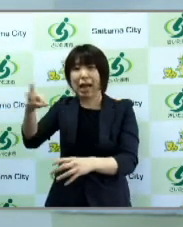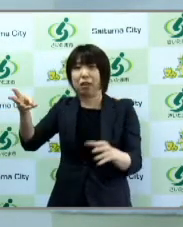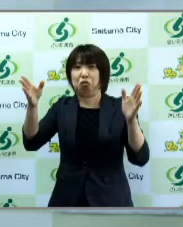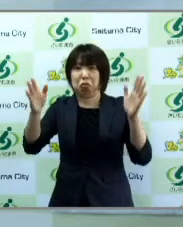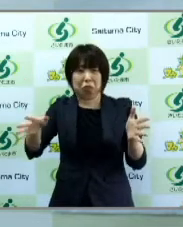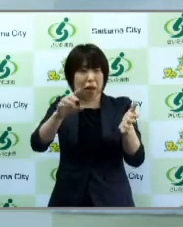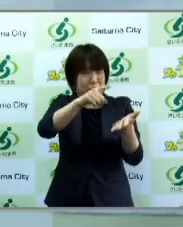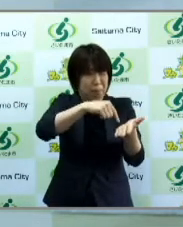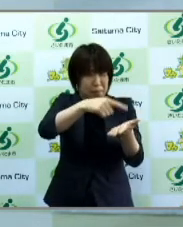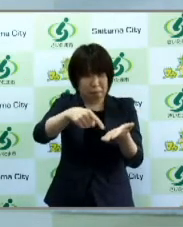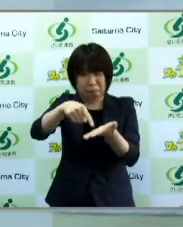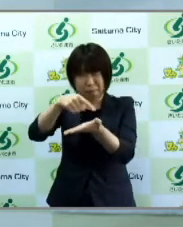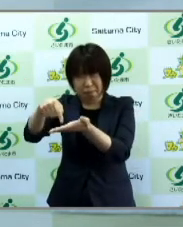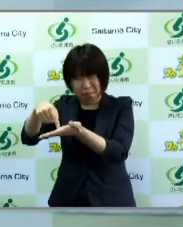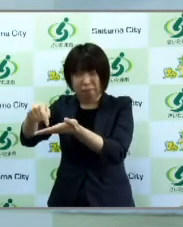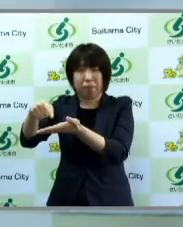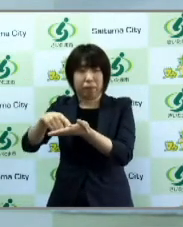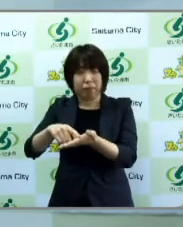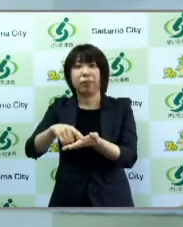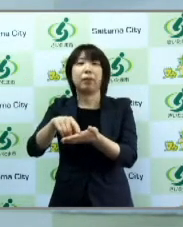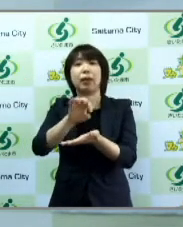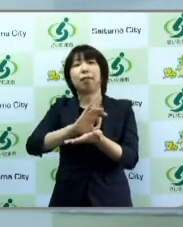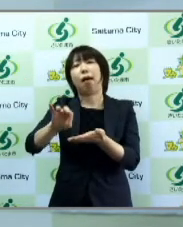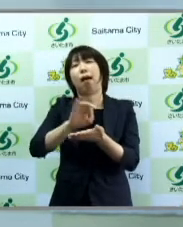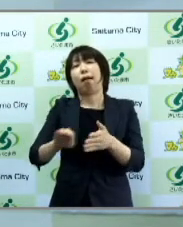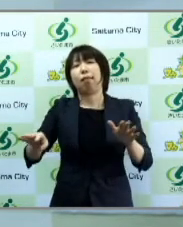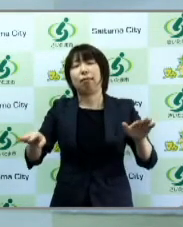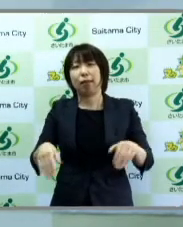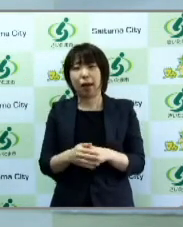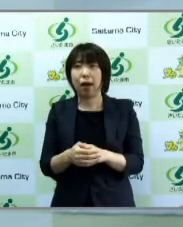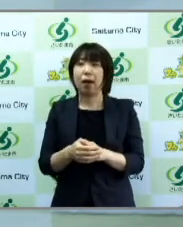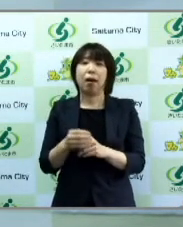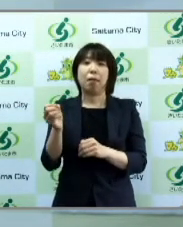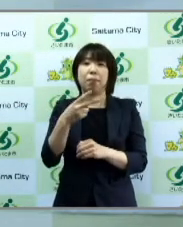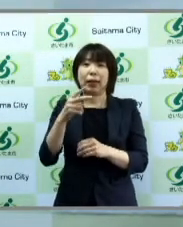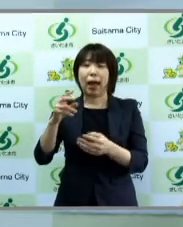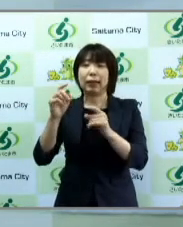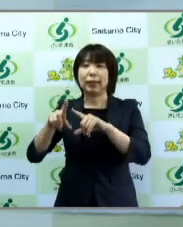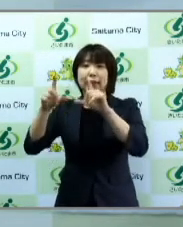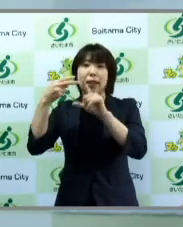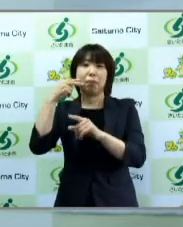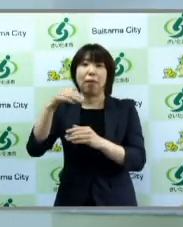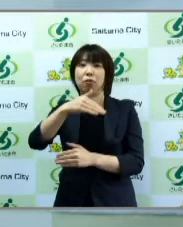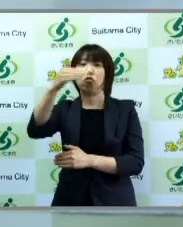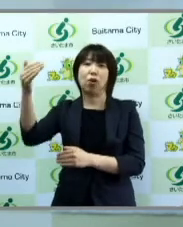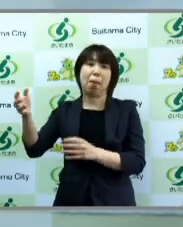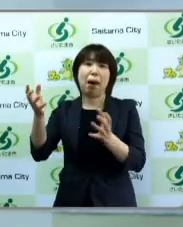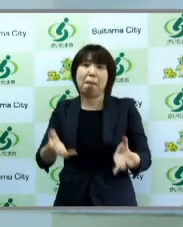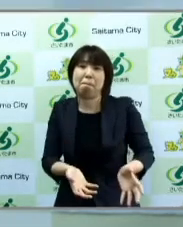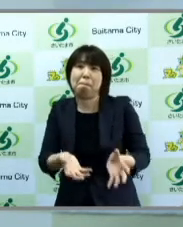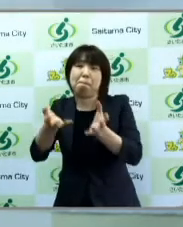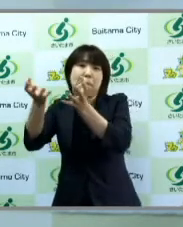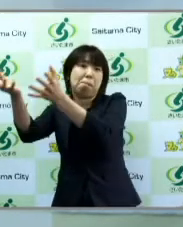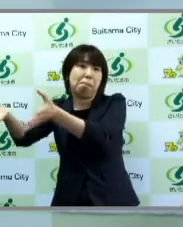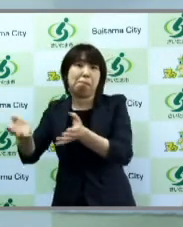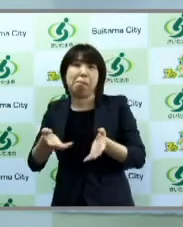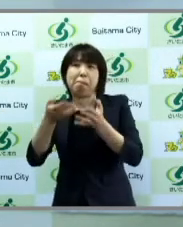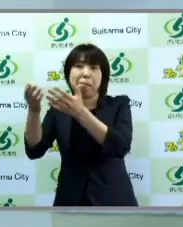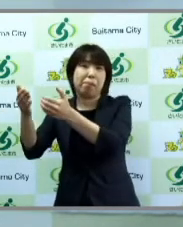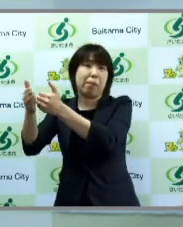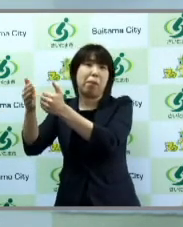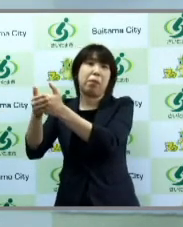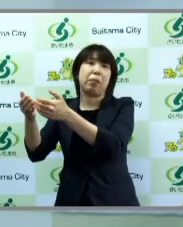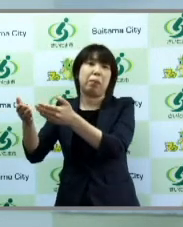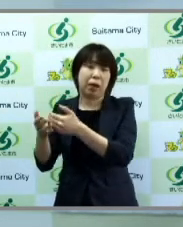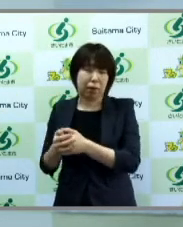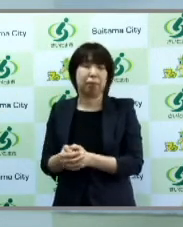また一方で、職員を東松山のごみの一時仮置き場の管理業務に派遣をし、搬入分別作業を行